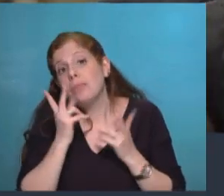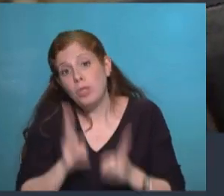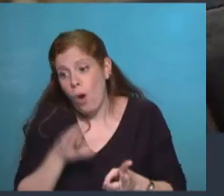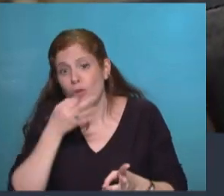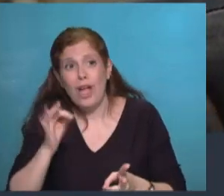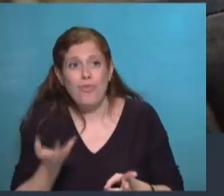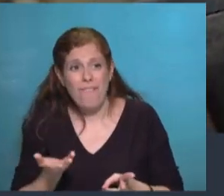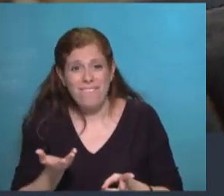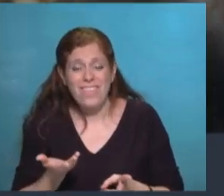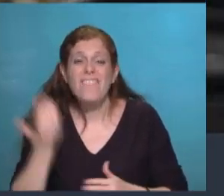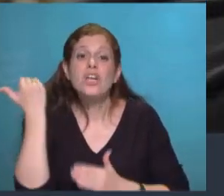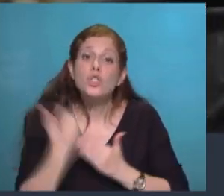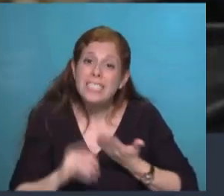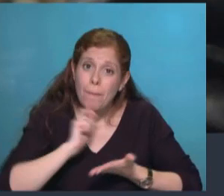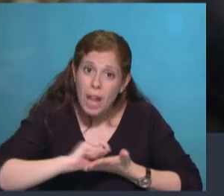וכשסיימתי לכתוב,